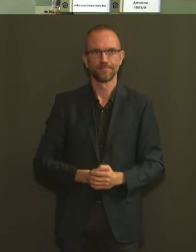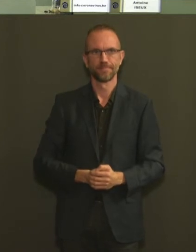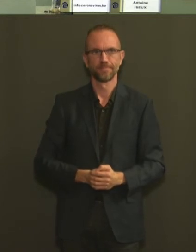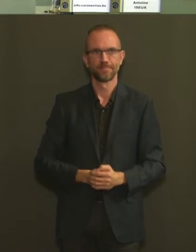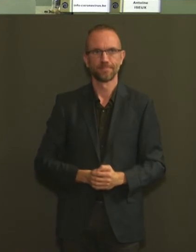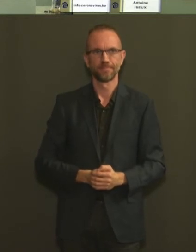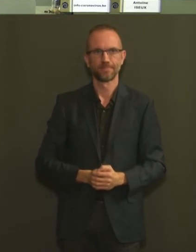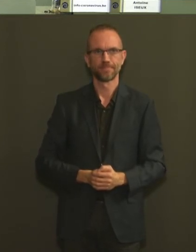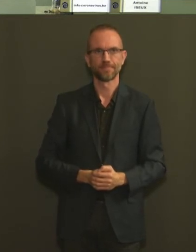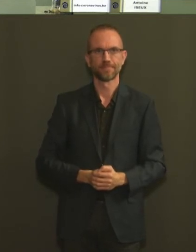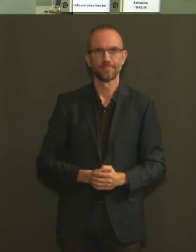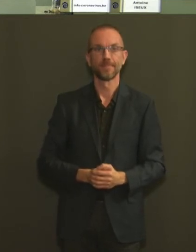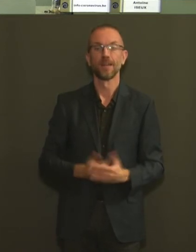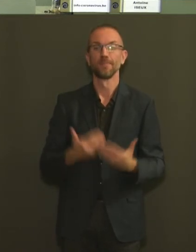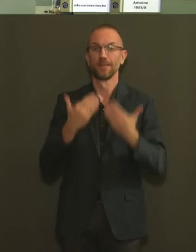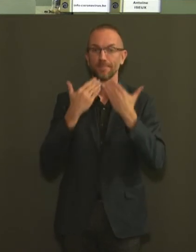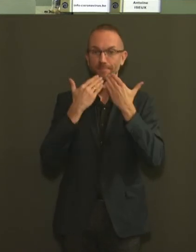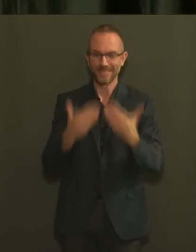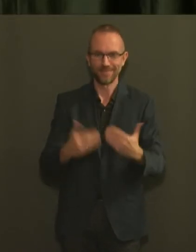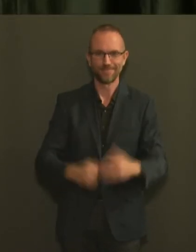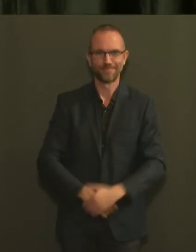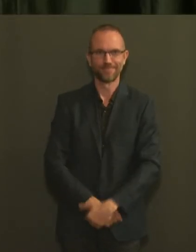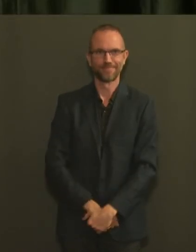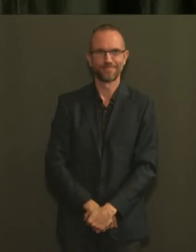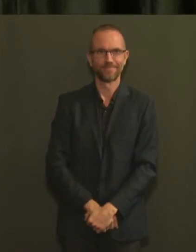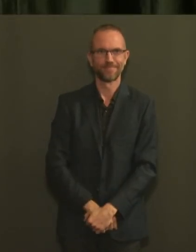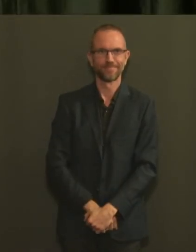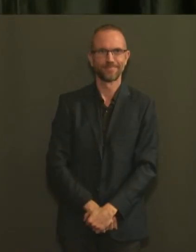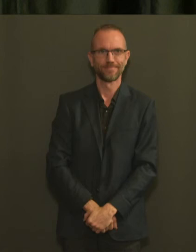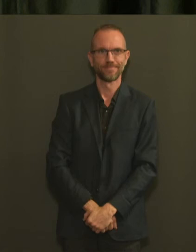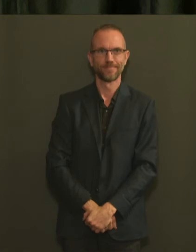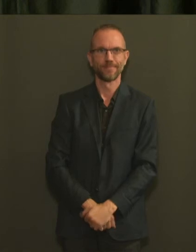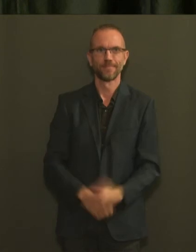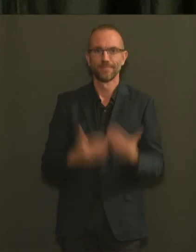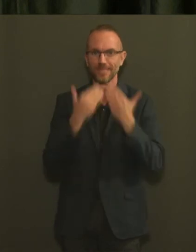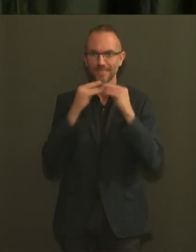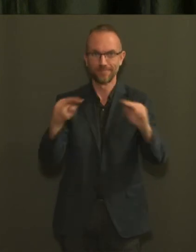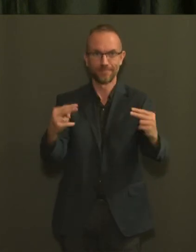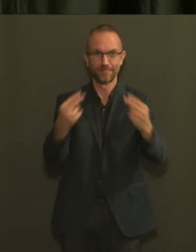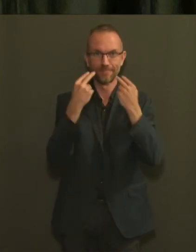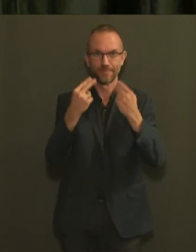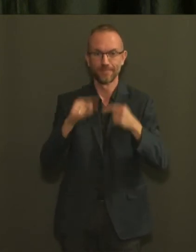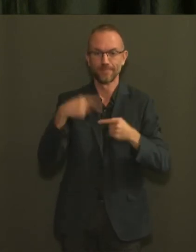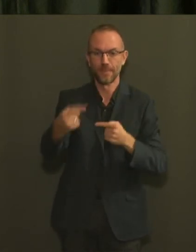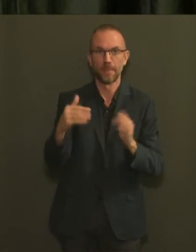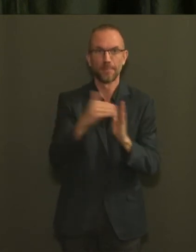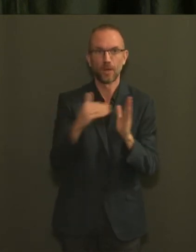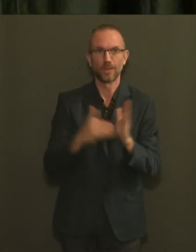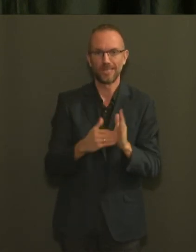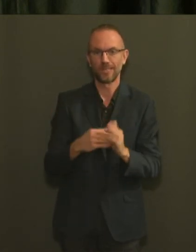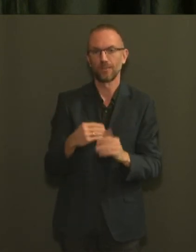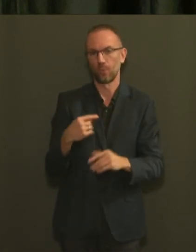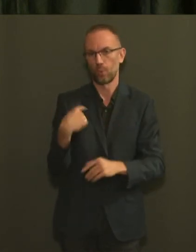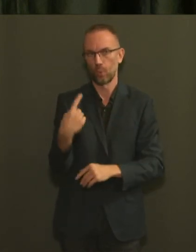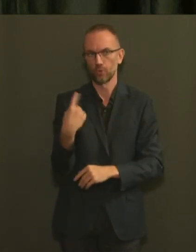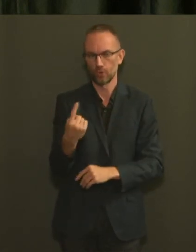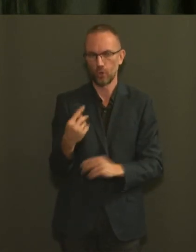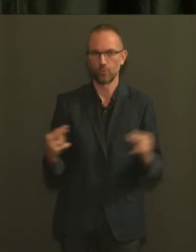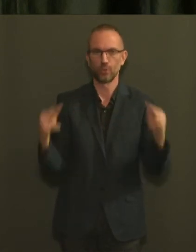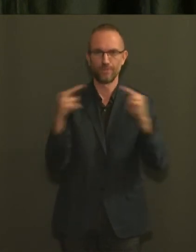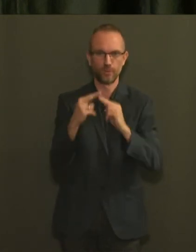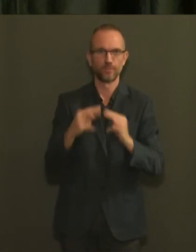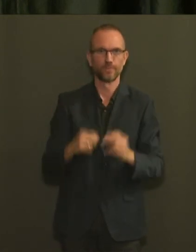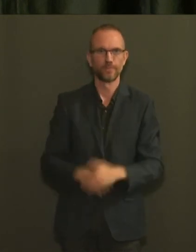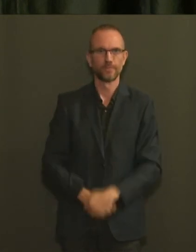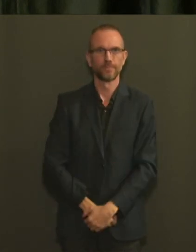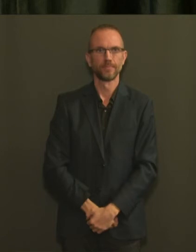merci merci à vous nous nous retrouvons mercredi à 11h pour la prochaine conférence de presse n'oubliez pas si vous